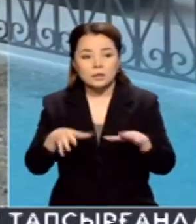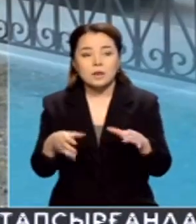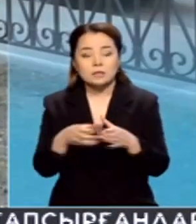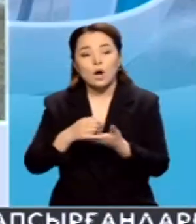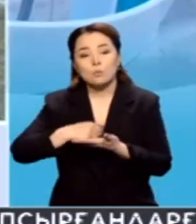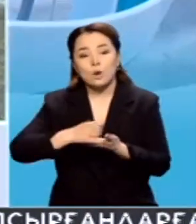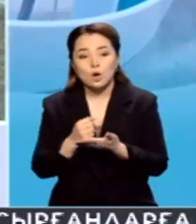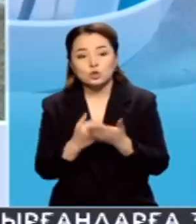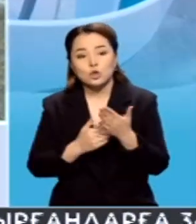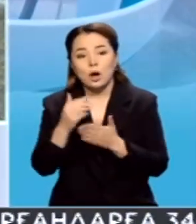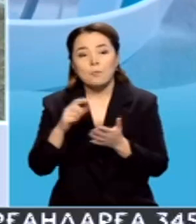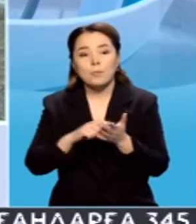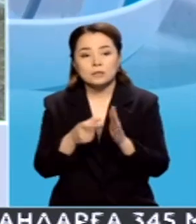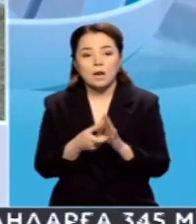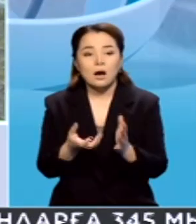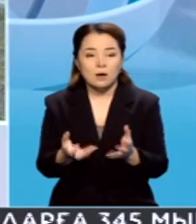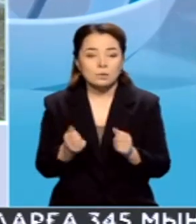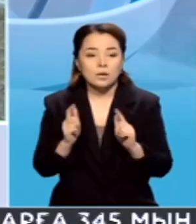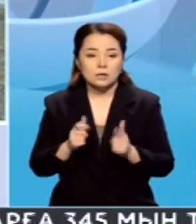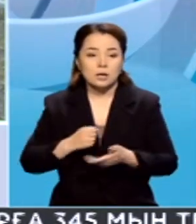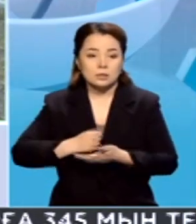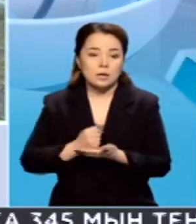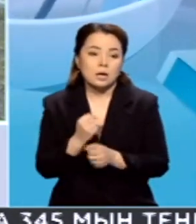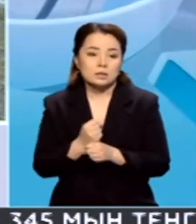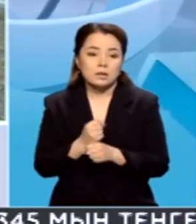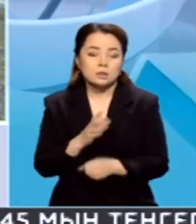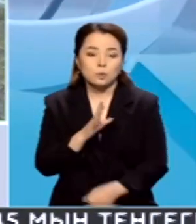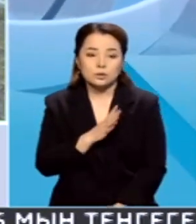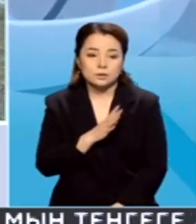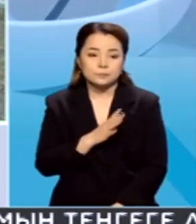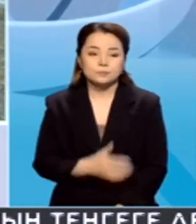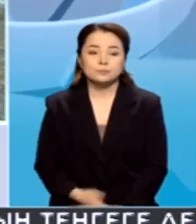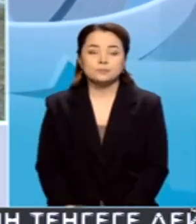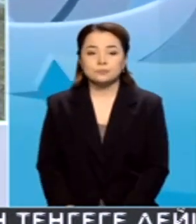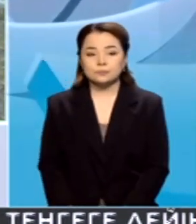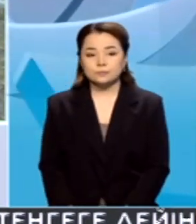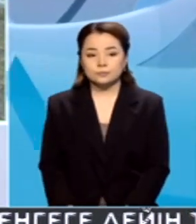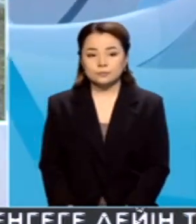мақұлдап, жоғары палата қабылдады. Армангүл. Рахмет, Индира.